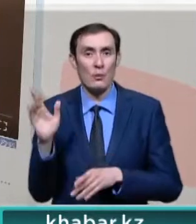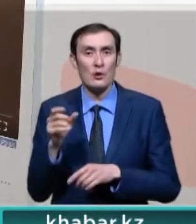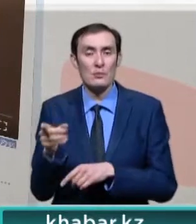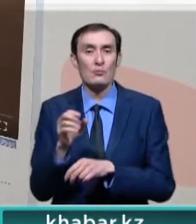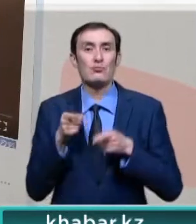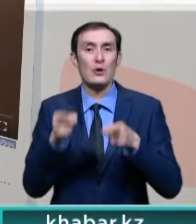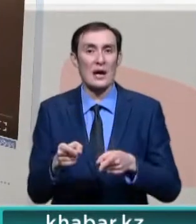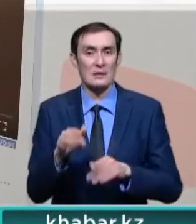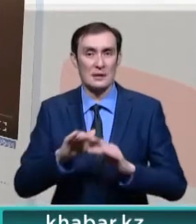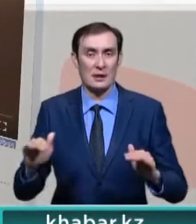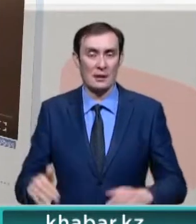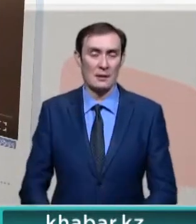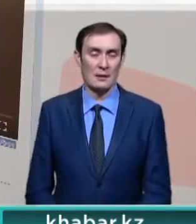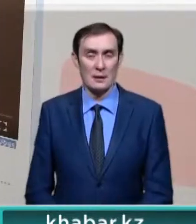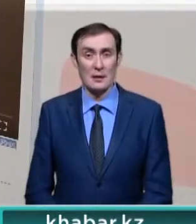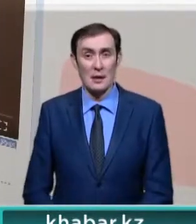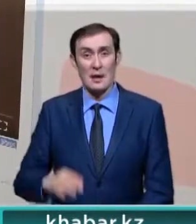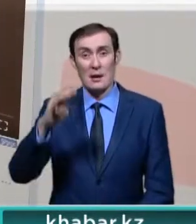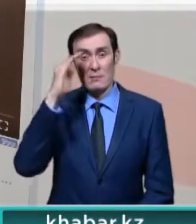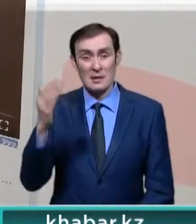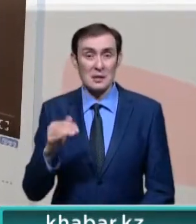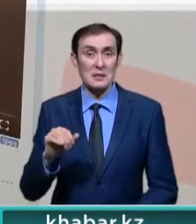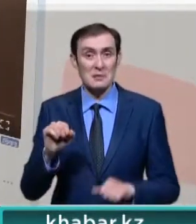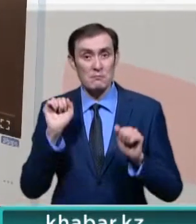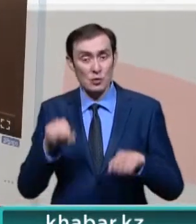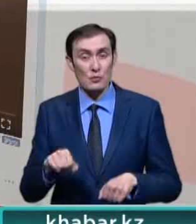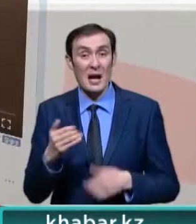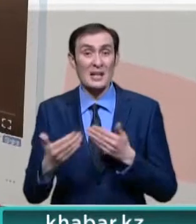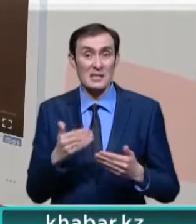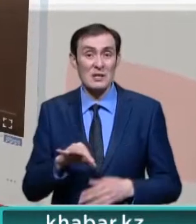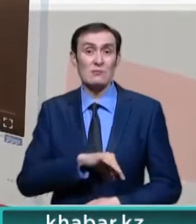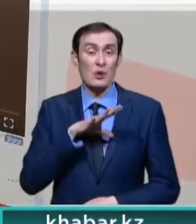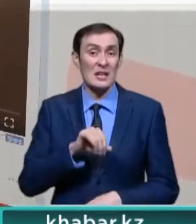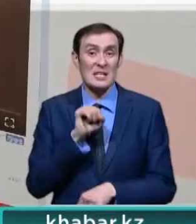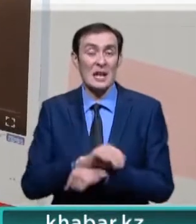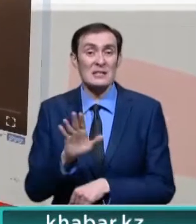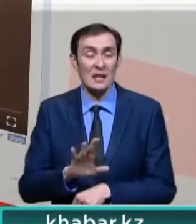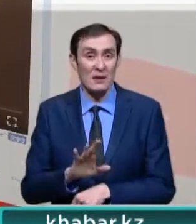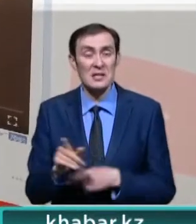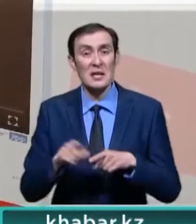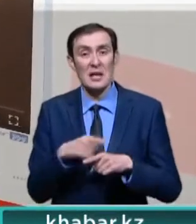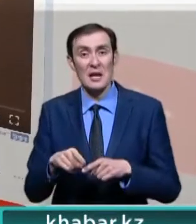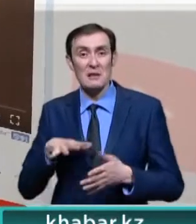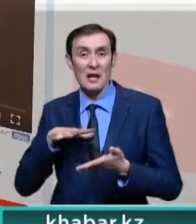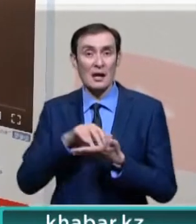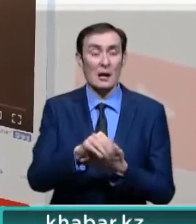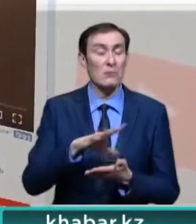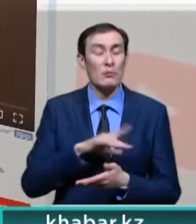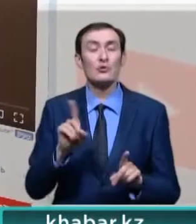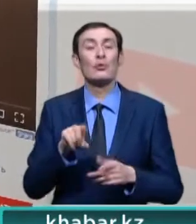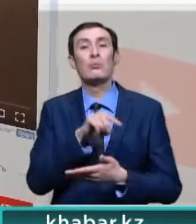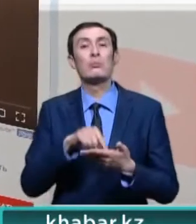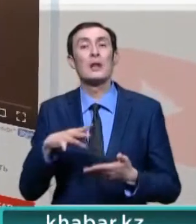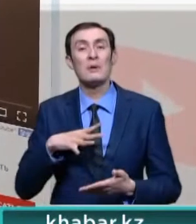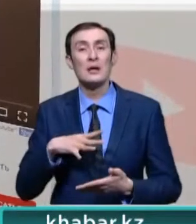пугает их пацаны однако способные а если бы испугались и не остановились или на таран пошли тогда что